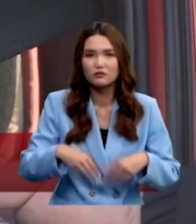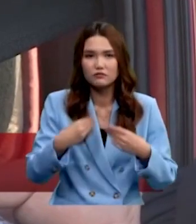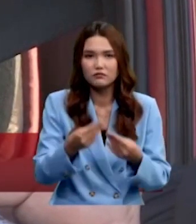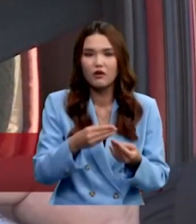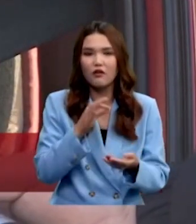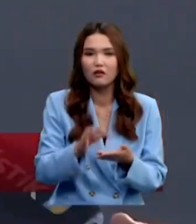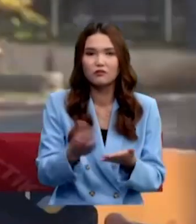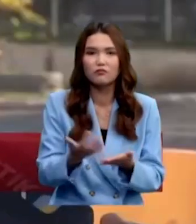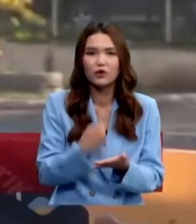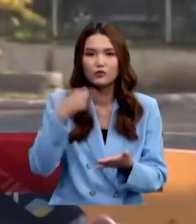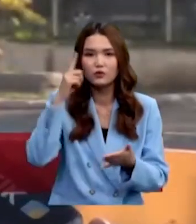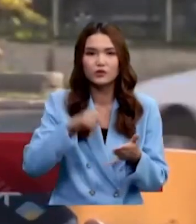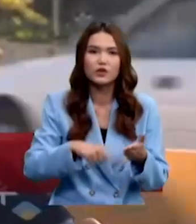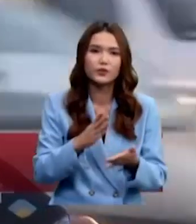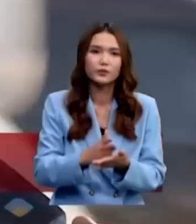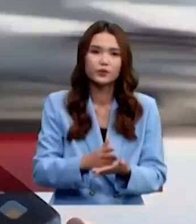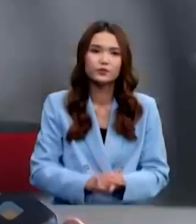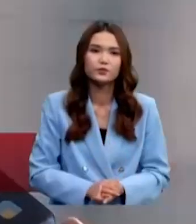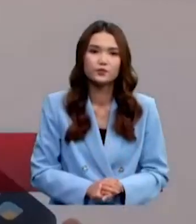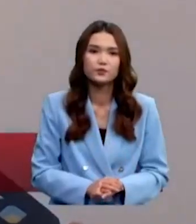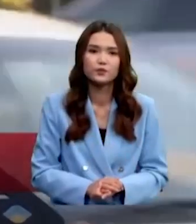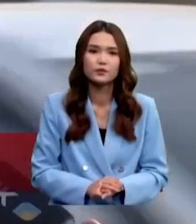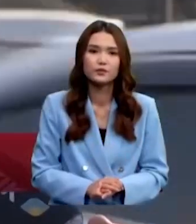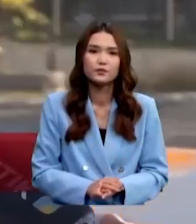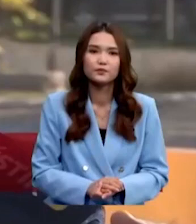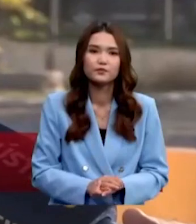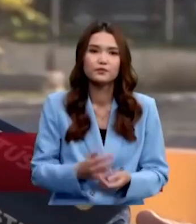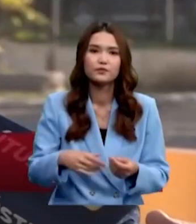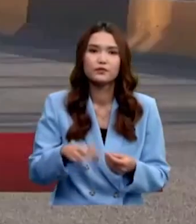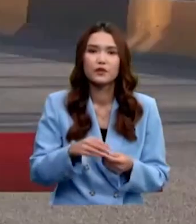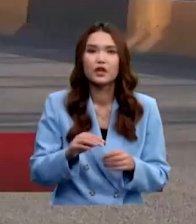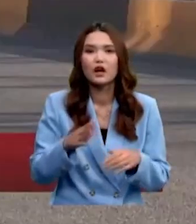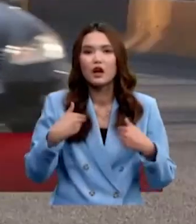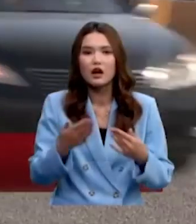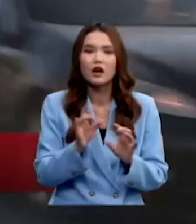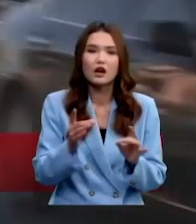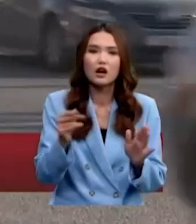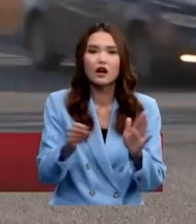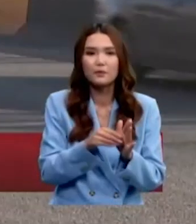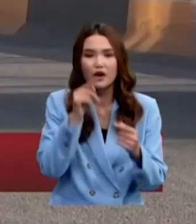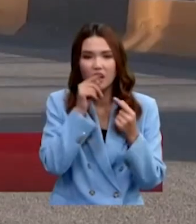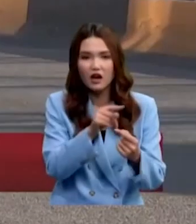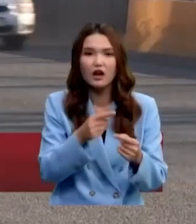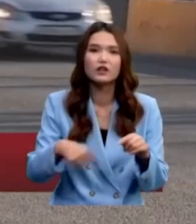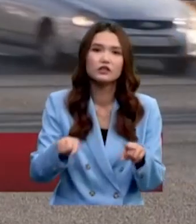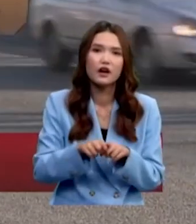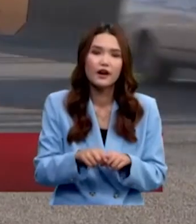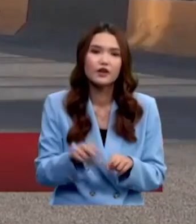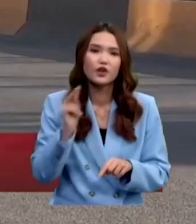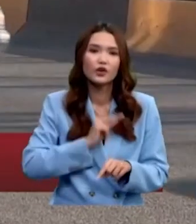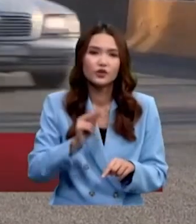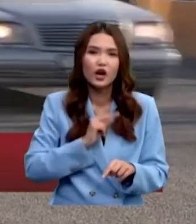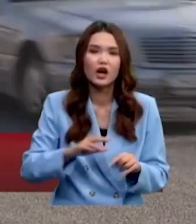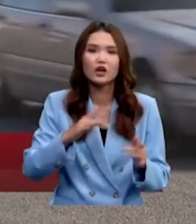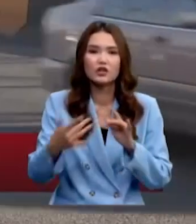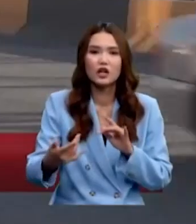жұрт көрген екен нәтиже береді. Жақсы жаңағы тәртіпке алынса болады ғой. Пара берумен қатар оны алу да үлкен қылмыс екенін жүргізуші